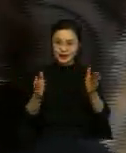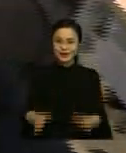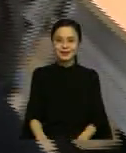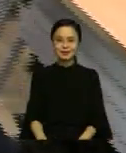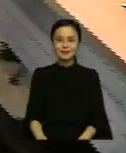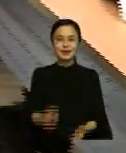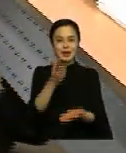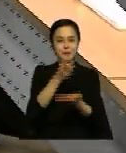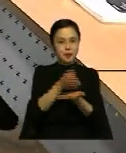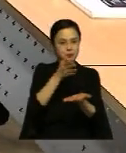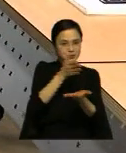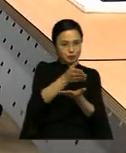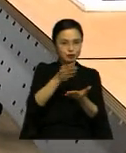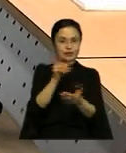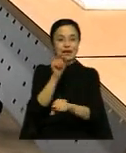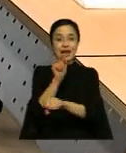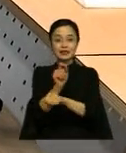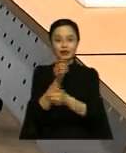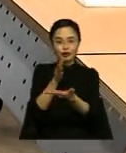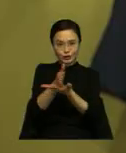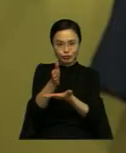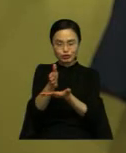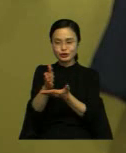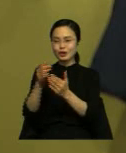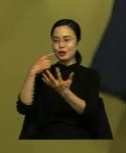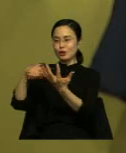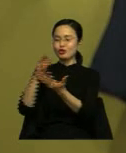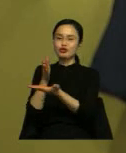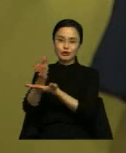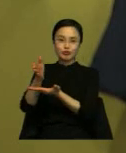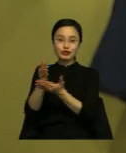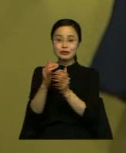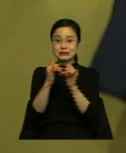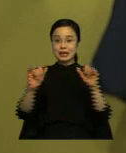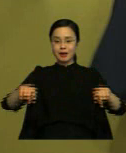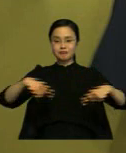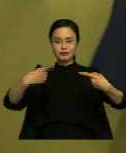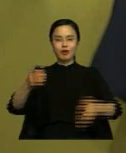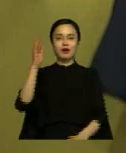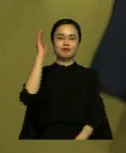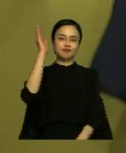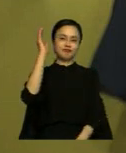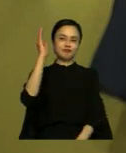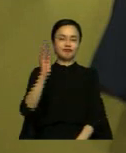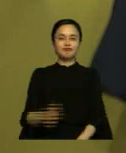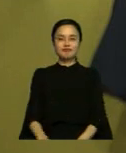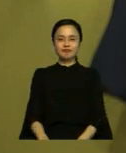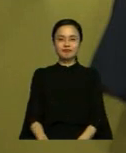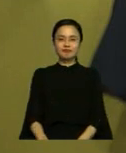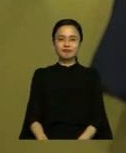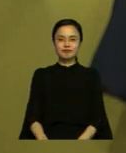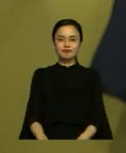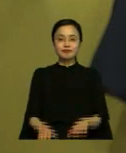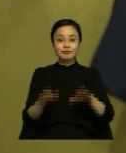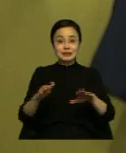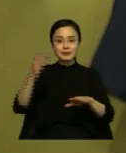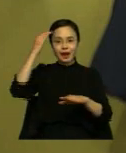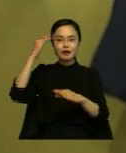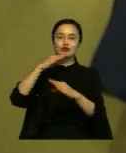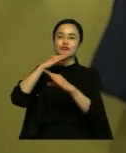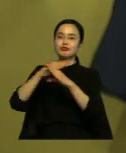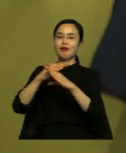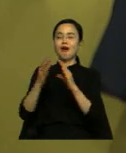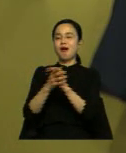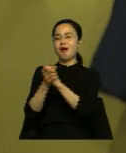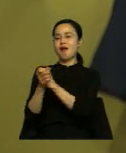등 다양한 분야 전문가들이 참여했습니다. 아무래도 남북 관계가 이제 화해 무드가 됐는데 앞으로 공직자들이